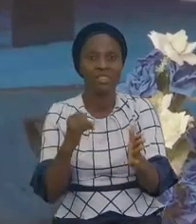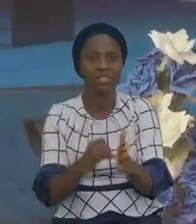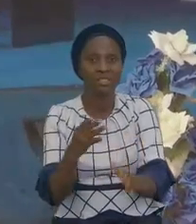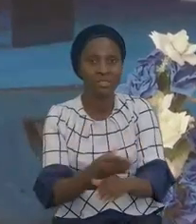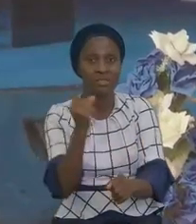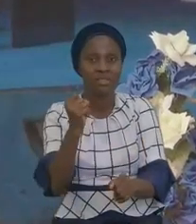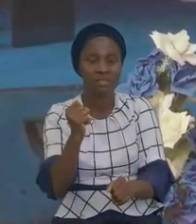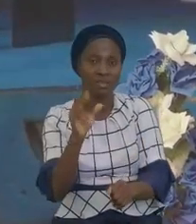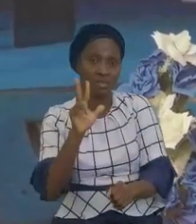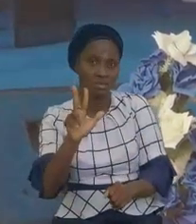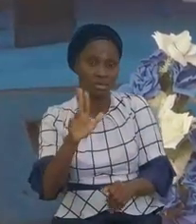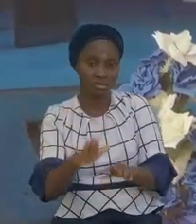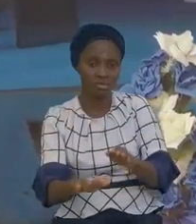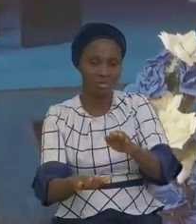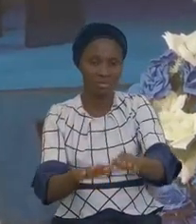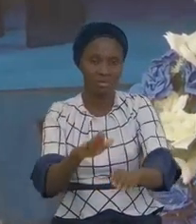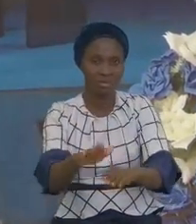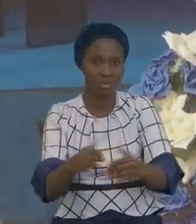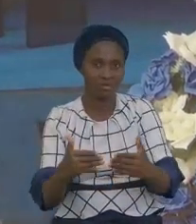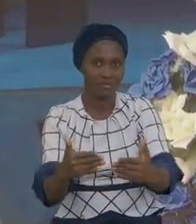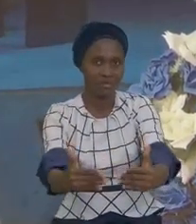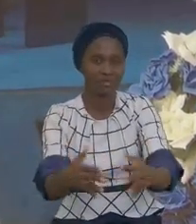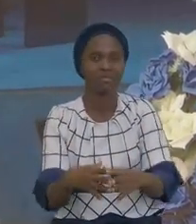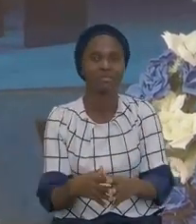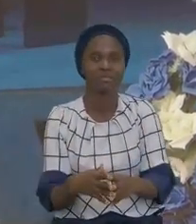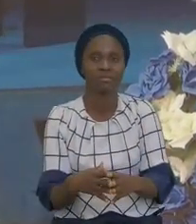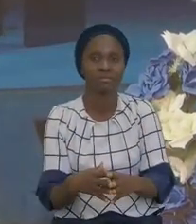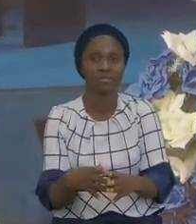Le lendemain, ils font quatre pas en arrière.